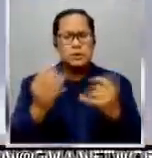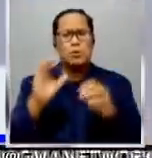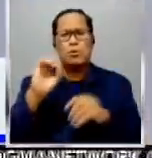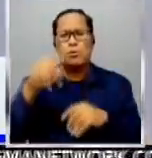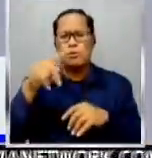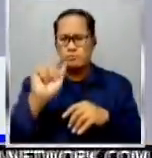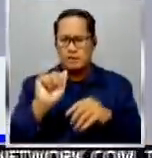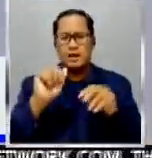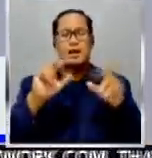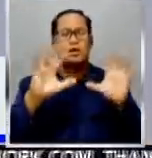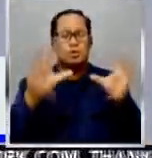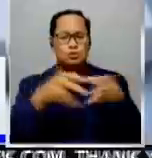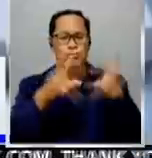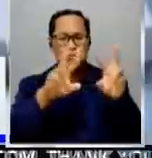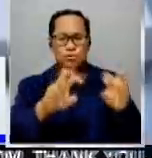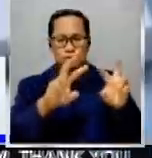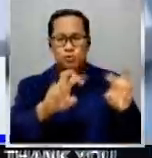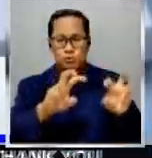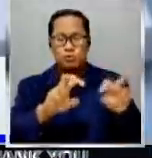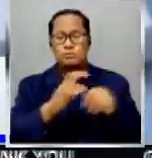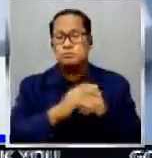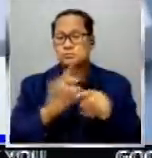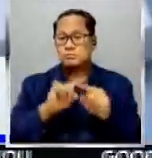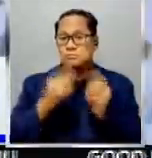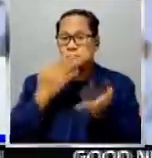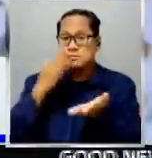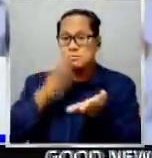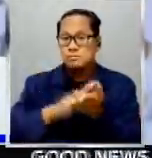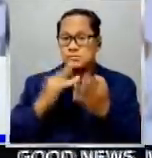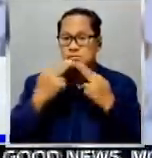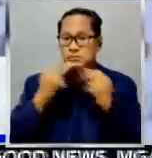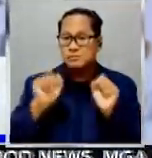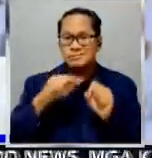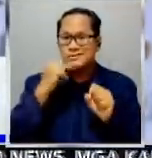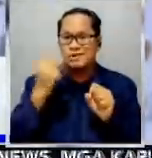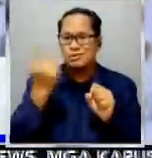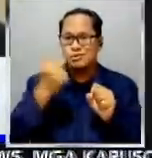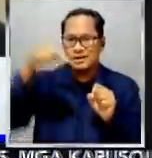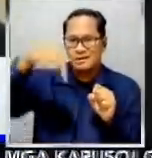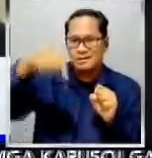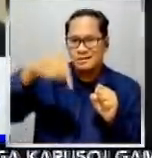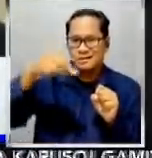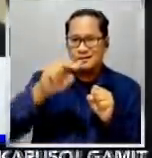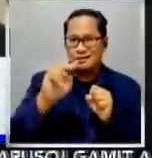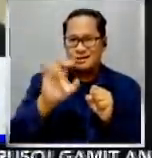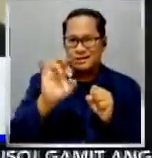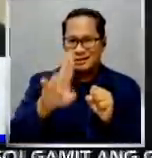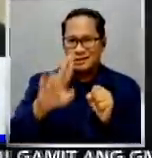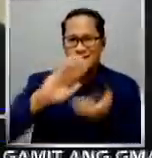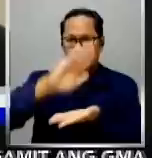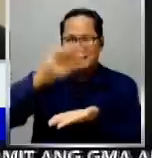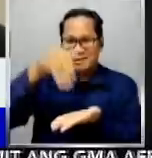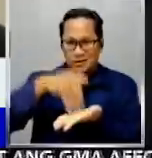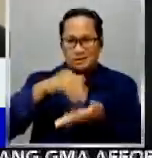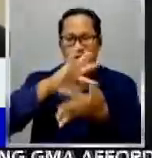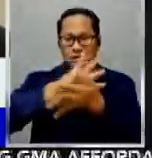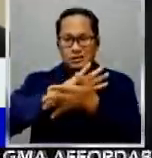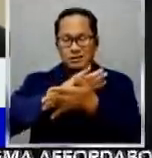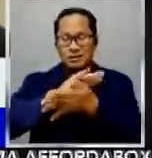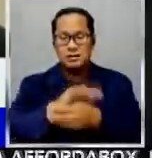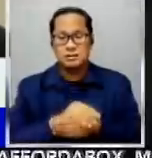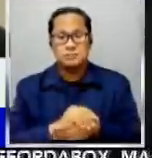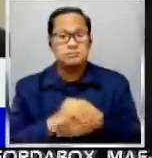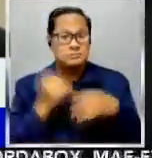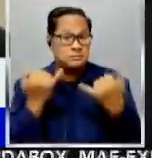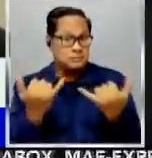Health. Pero ang bad news, hindi na lamang NCR ang epicenter ng pandemya. Right now, I would say na the epicenters are